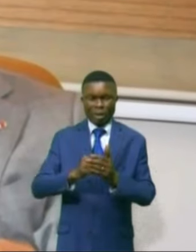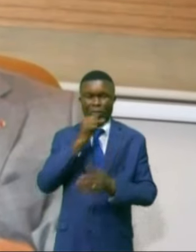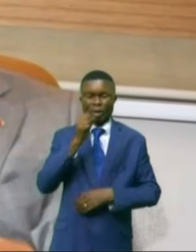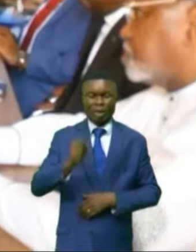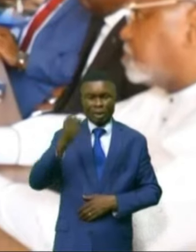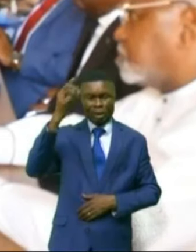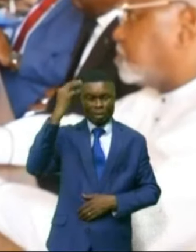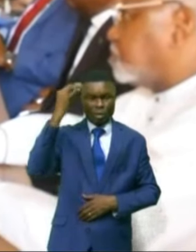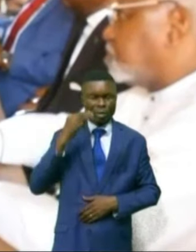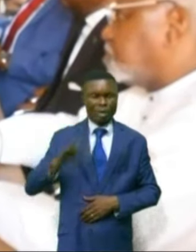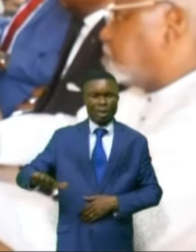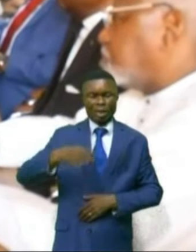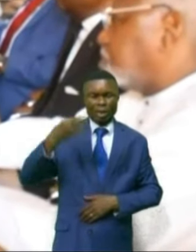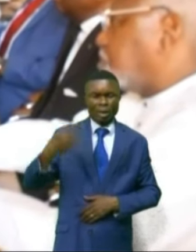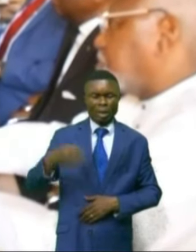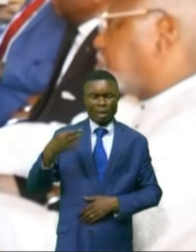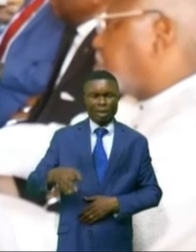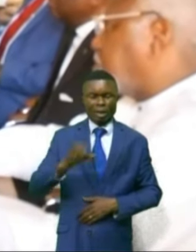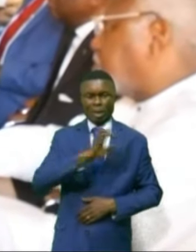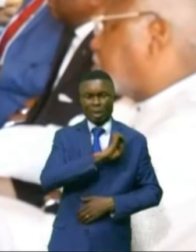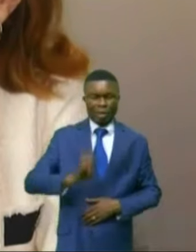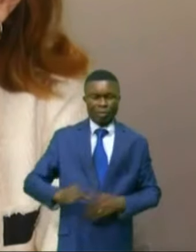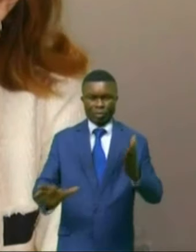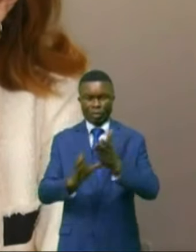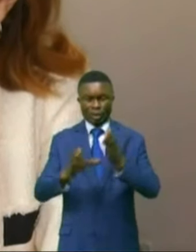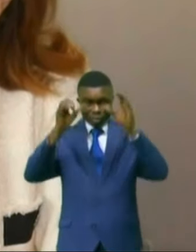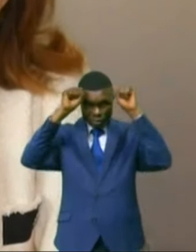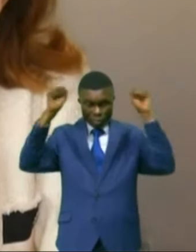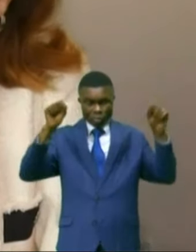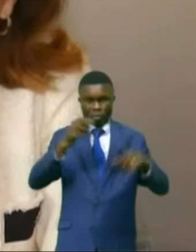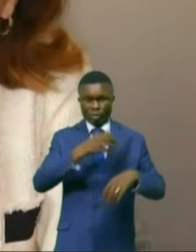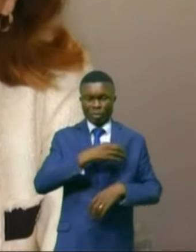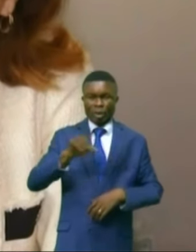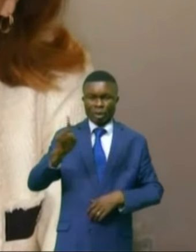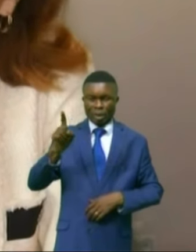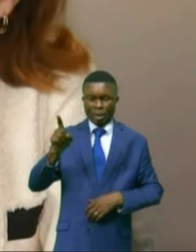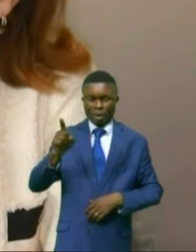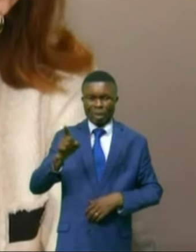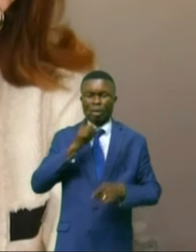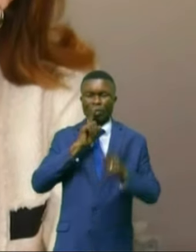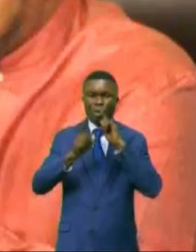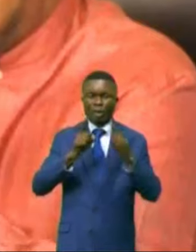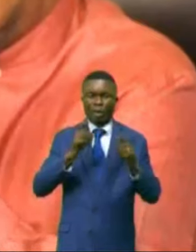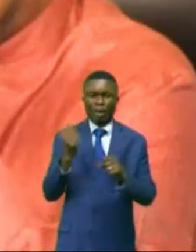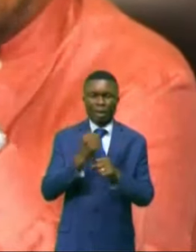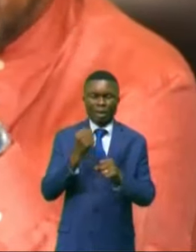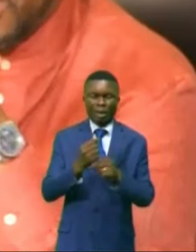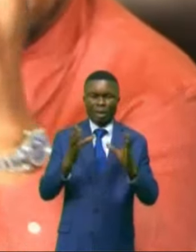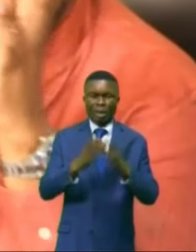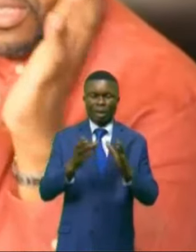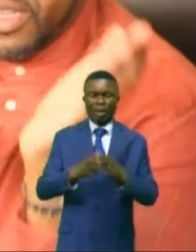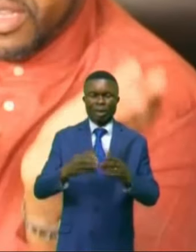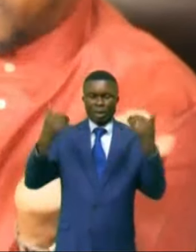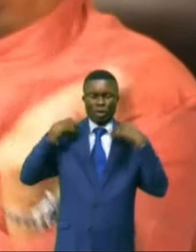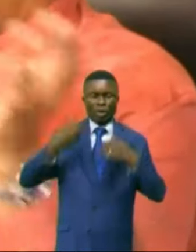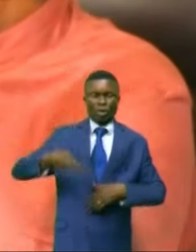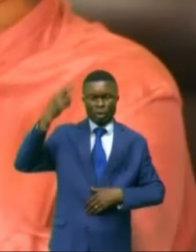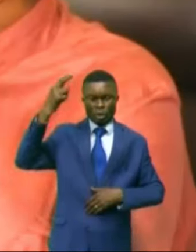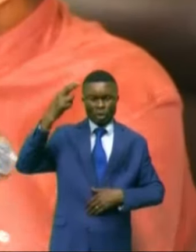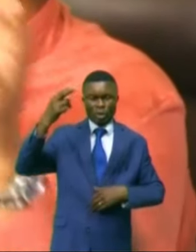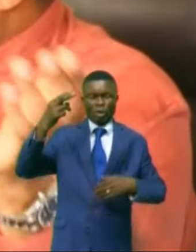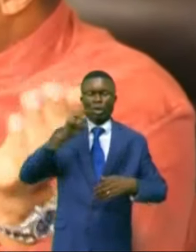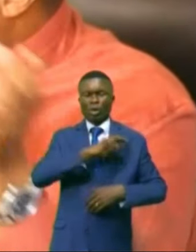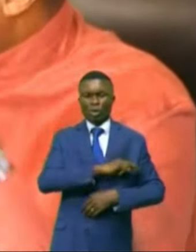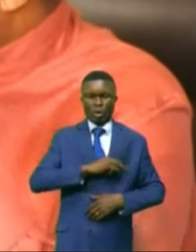ministre français Manuel Valls et la vice-présidente Claude Brigman ont eu une séance de travail avec le haut représentant de l'autorité